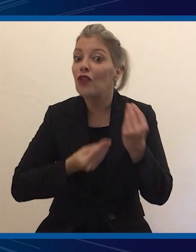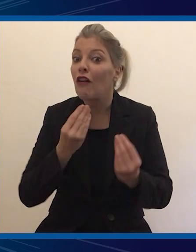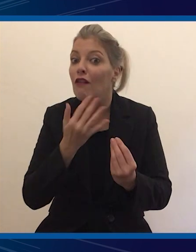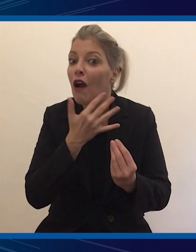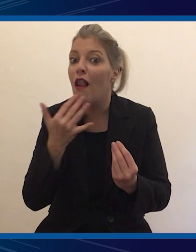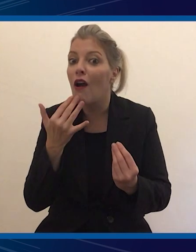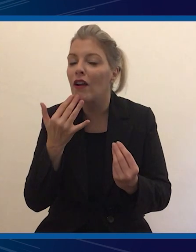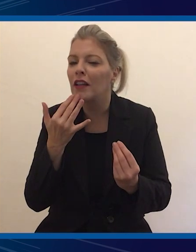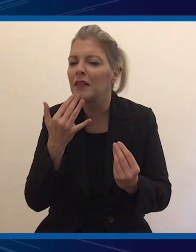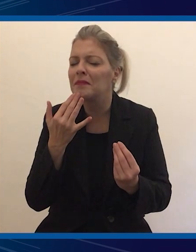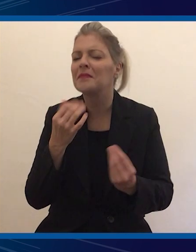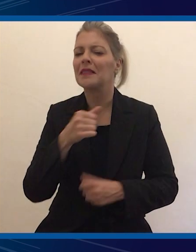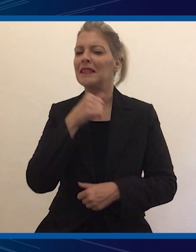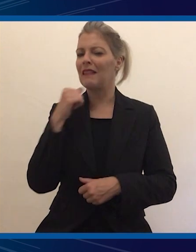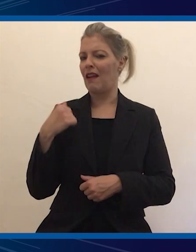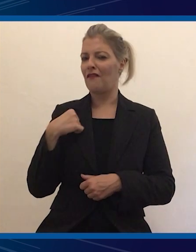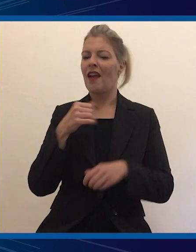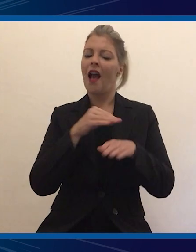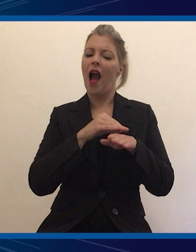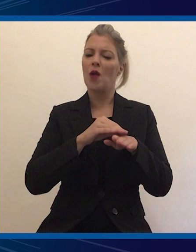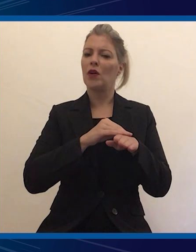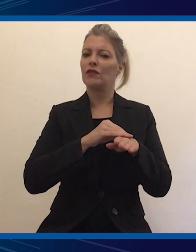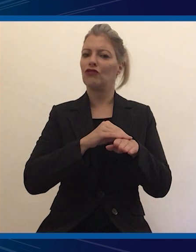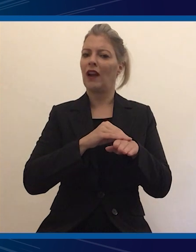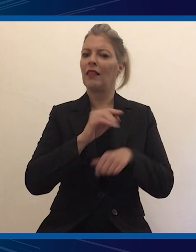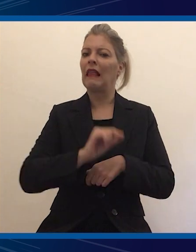po' di acqua ossigenata al 30%.